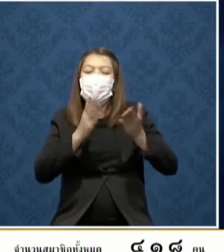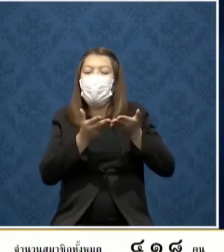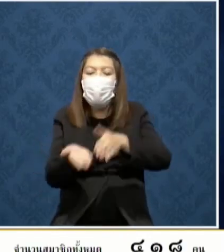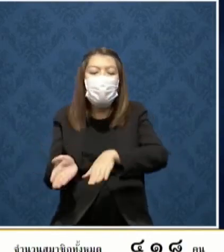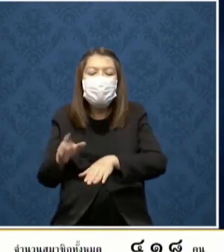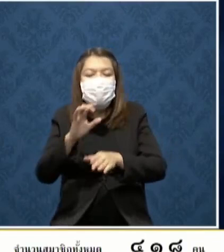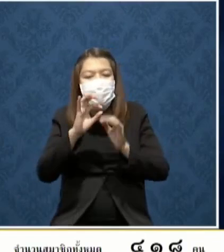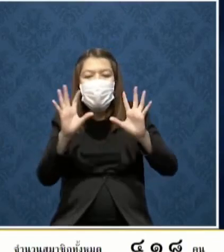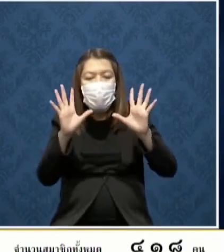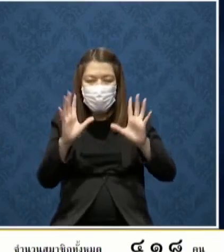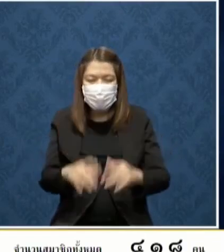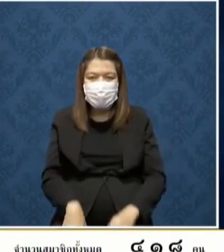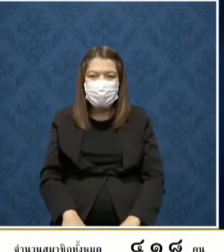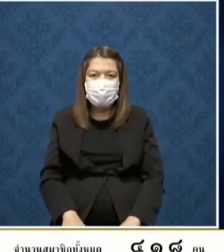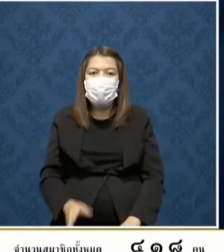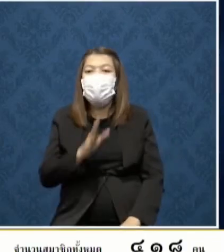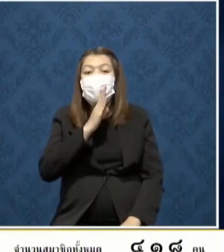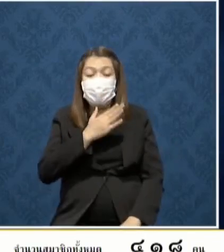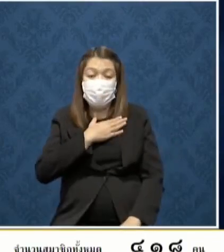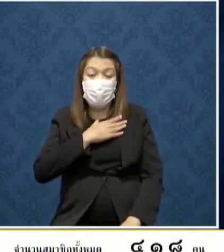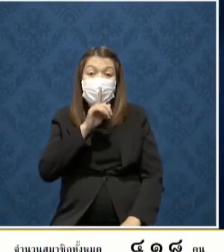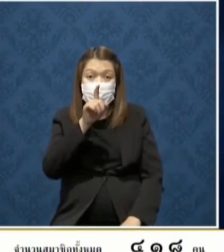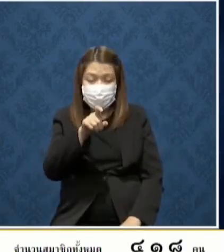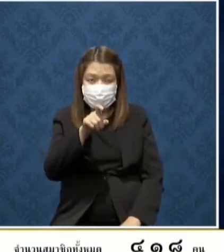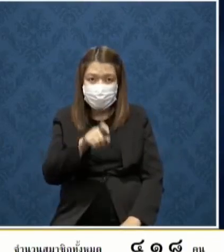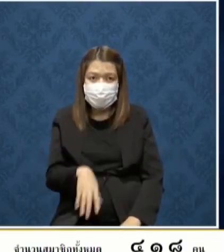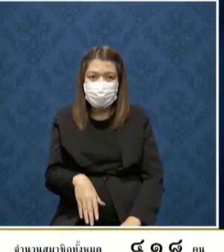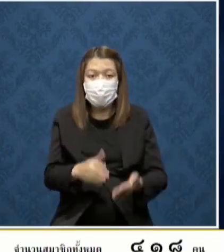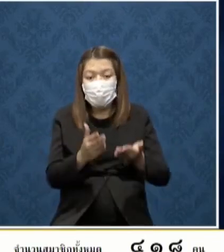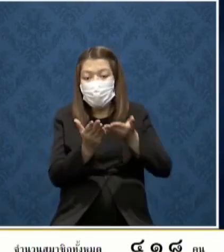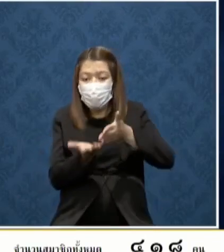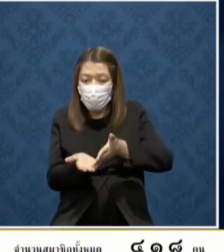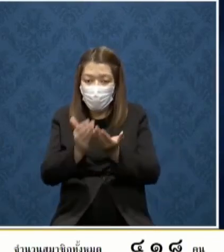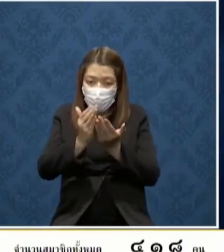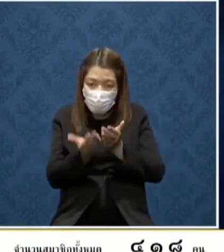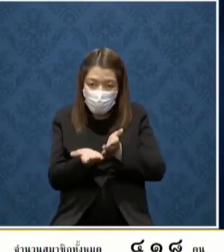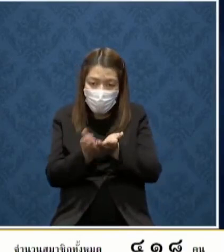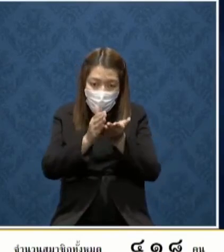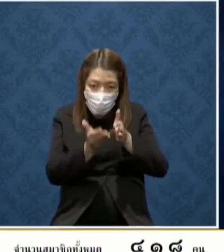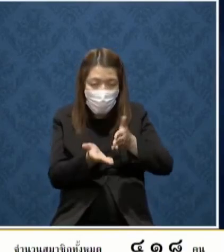าถ้ไมมขบกนโครง เหลือมัโครงมากกเดิมหอเปล่า